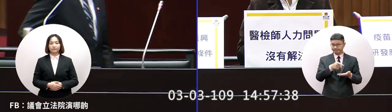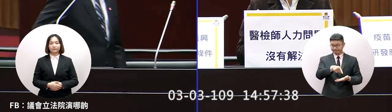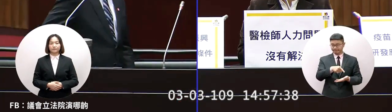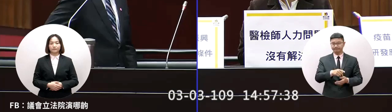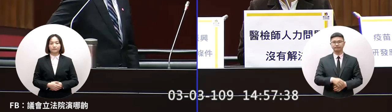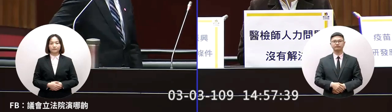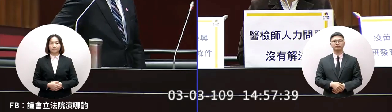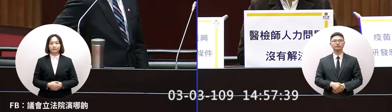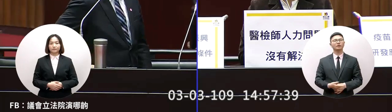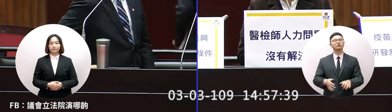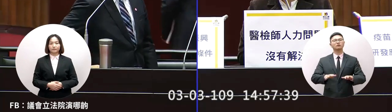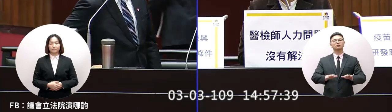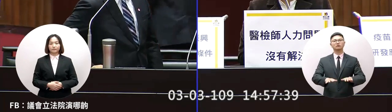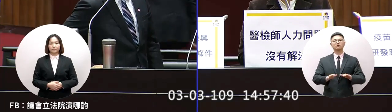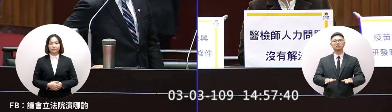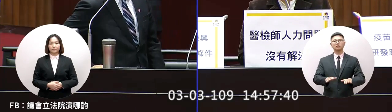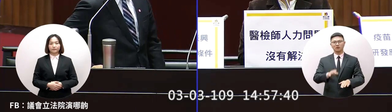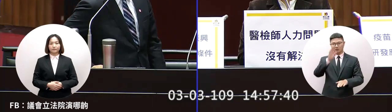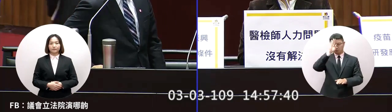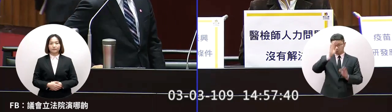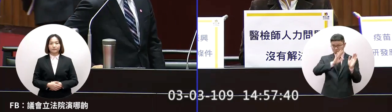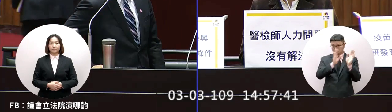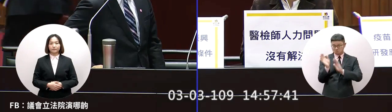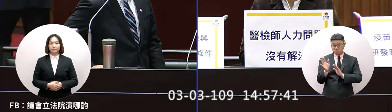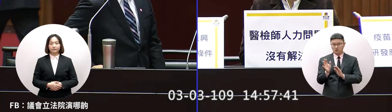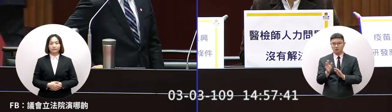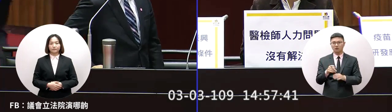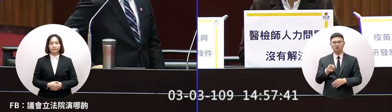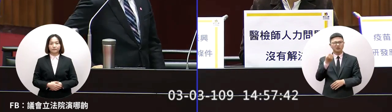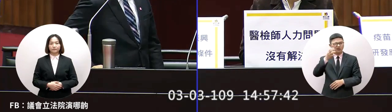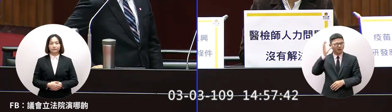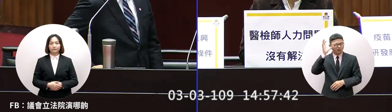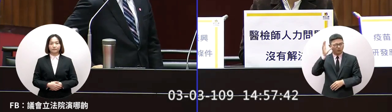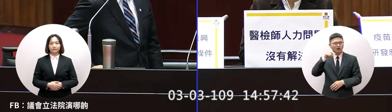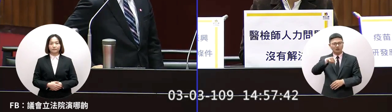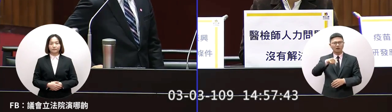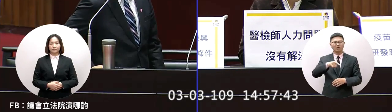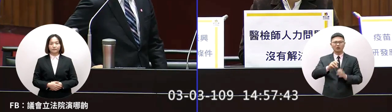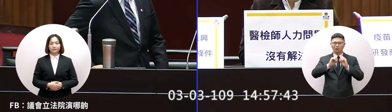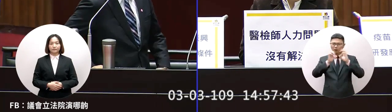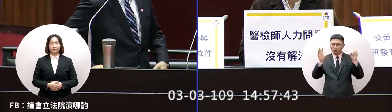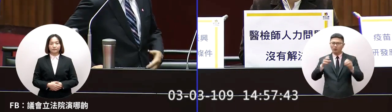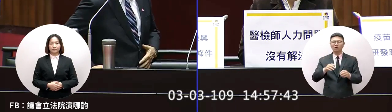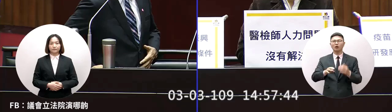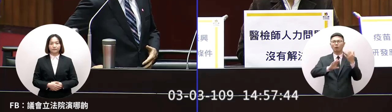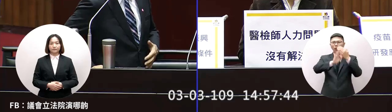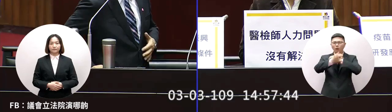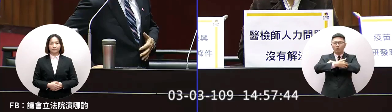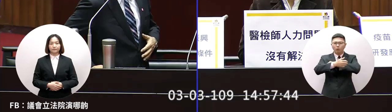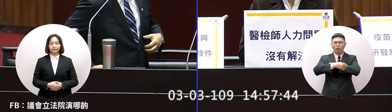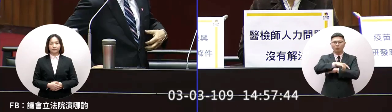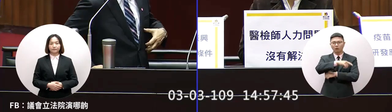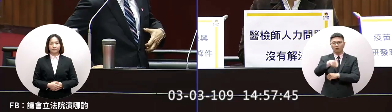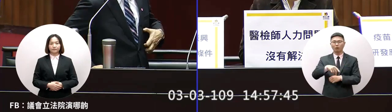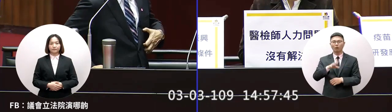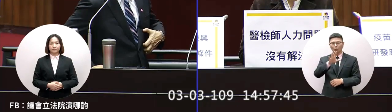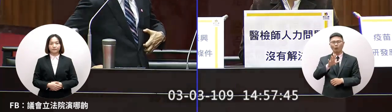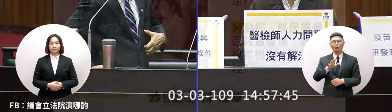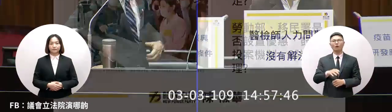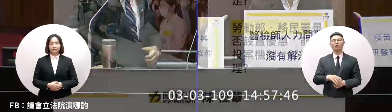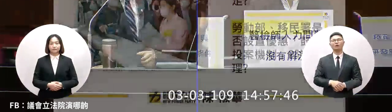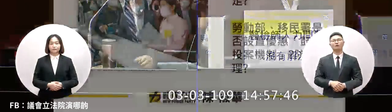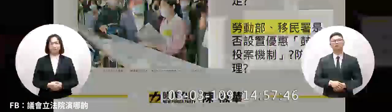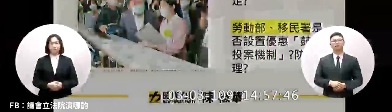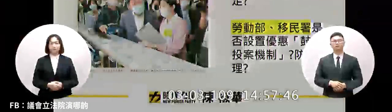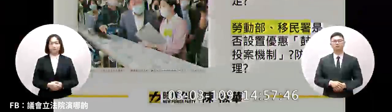是这一次的这个疫情哈，我们也从媒体看到有一些移工了哈。那移工里面呢，